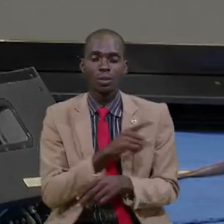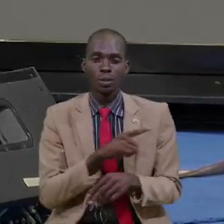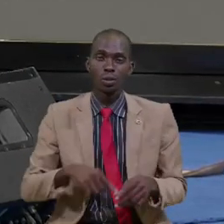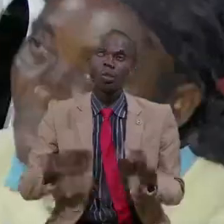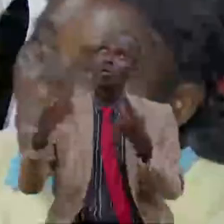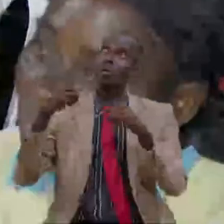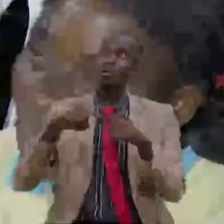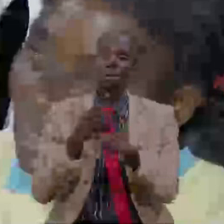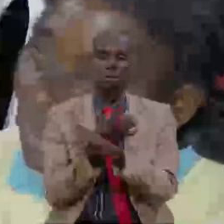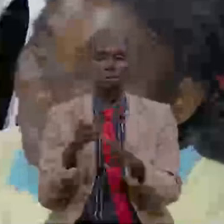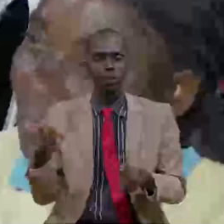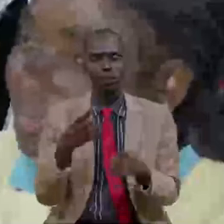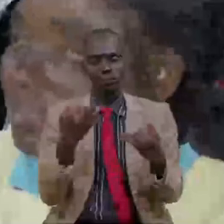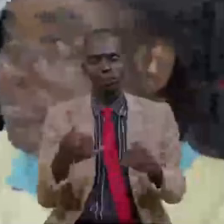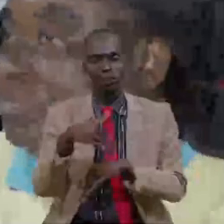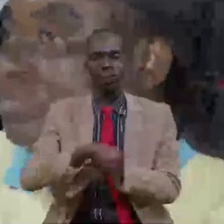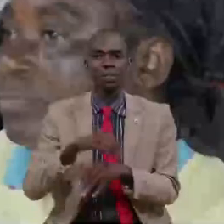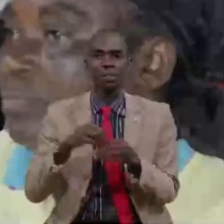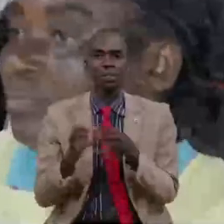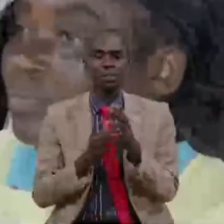Le Seigneur va te délivrer ce soir.